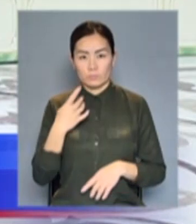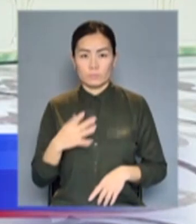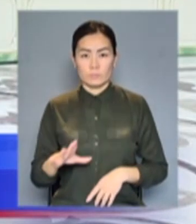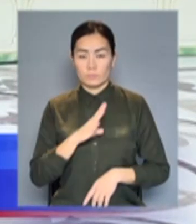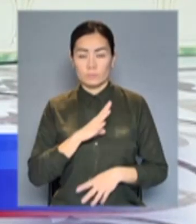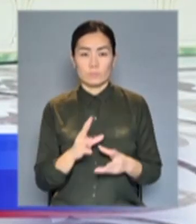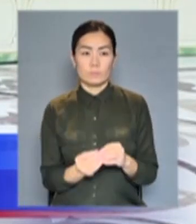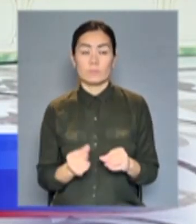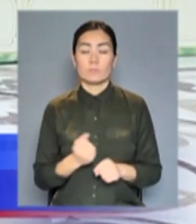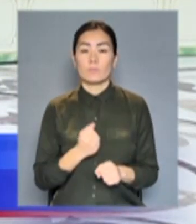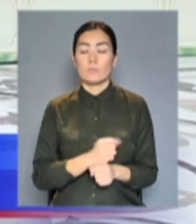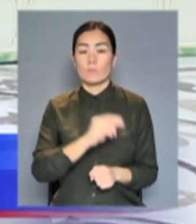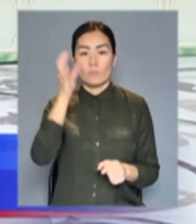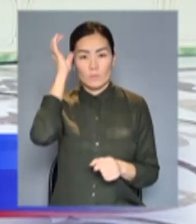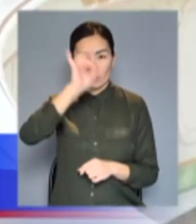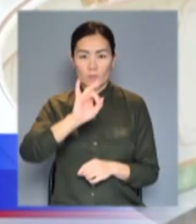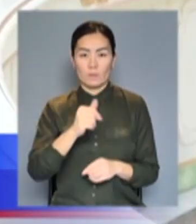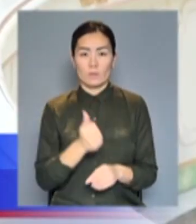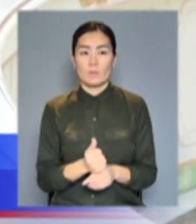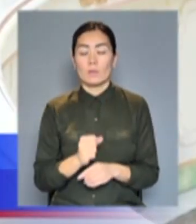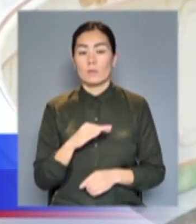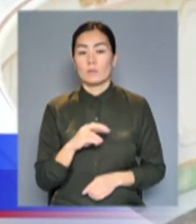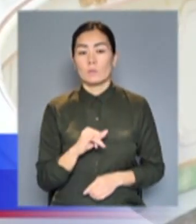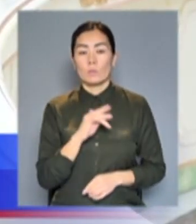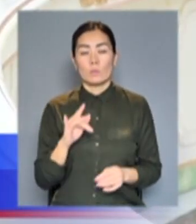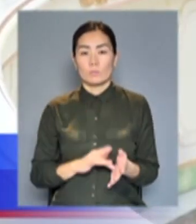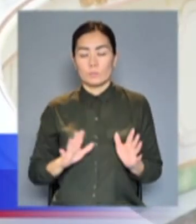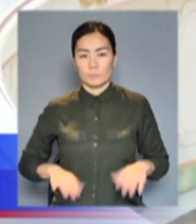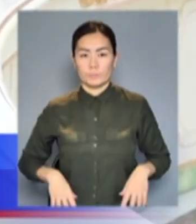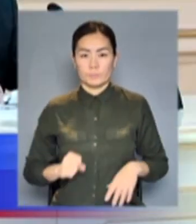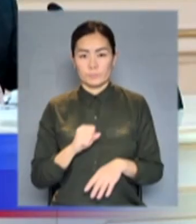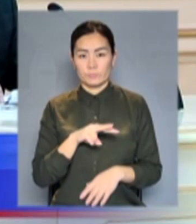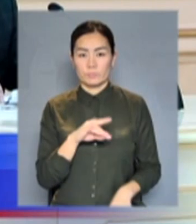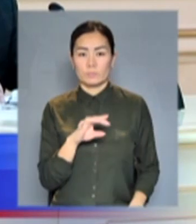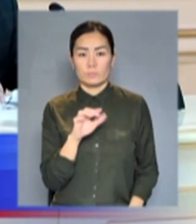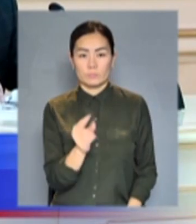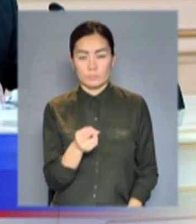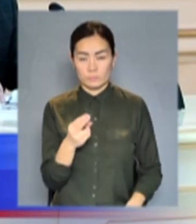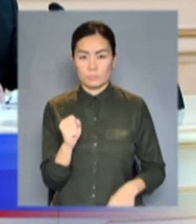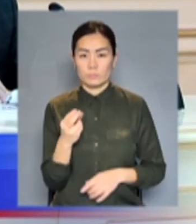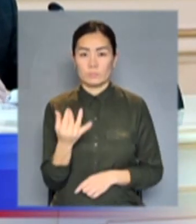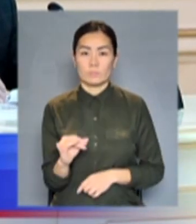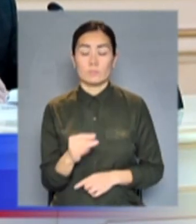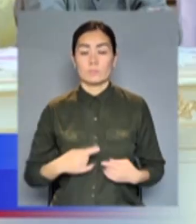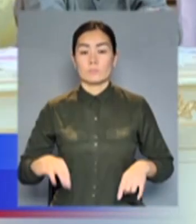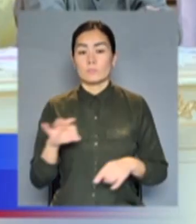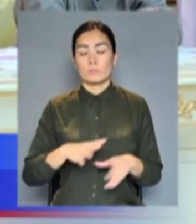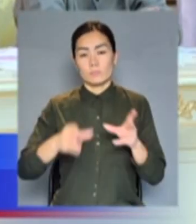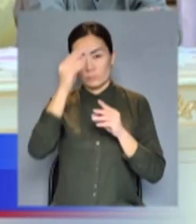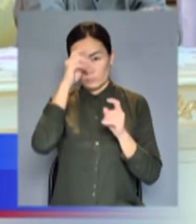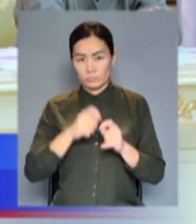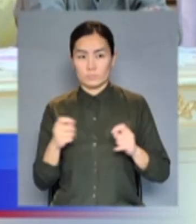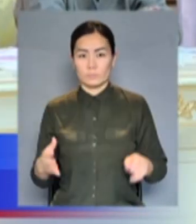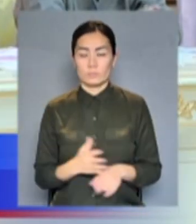жасады. Сондай-ақ Қазақстан мұсылмандары діни басқармасының Атырау облысы бойынша өкілі Алтынбек Отсханұлы Абай және дін туралы ойларымен